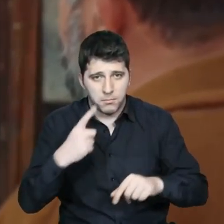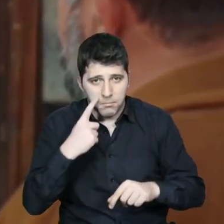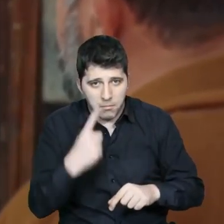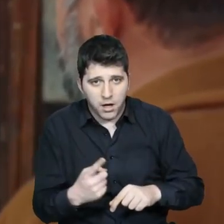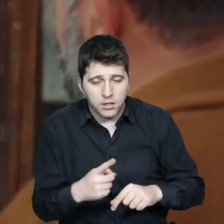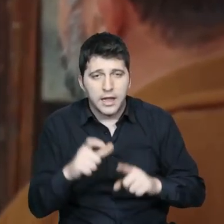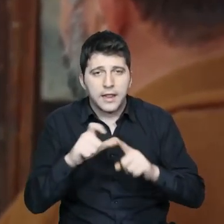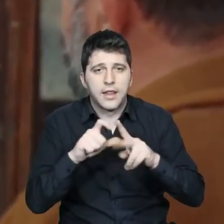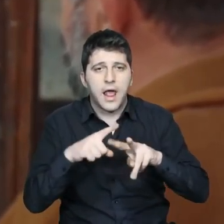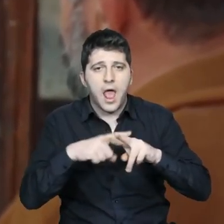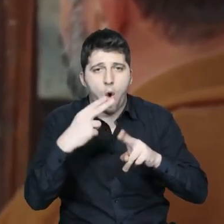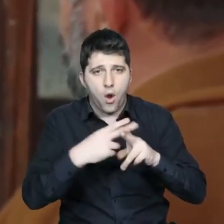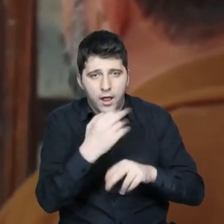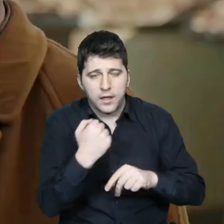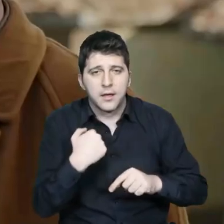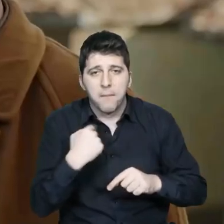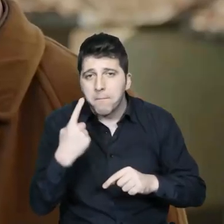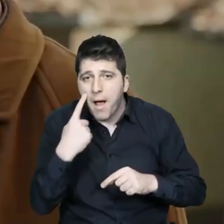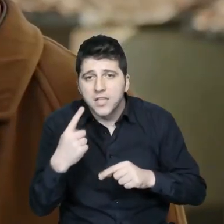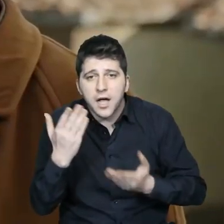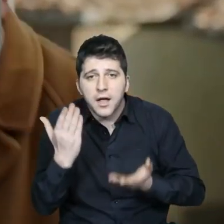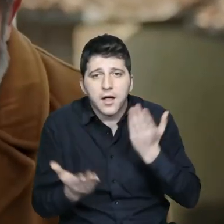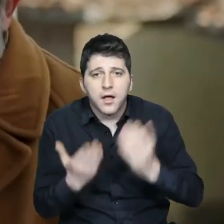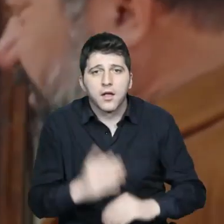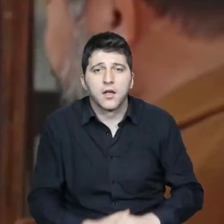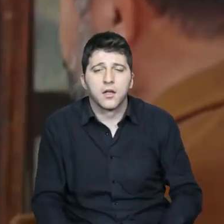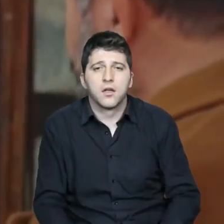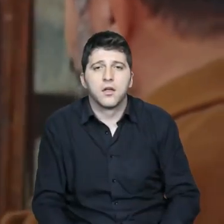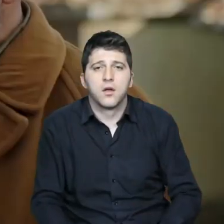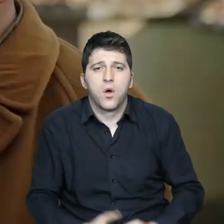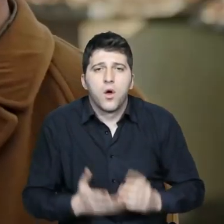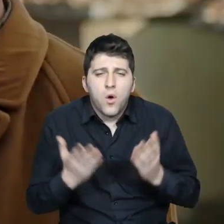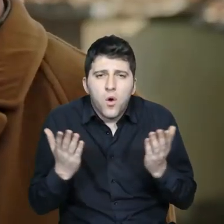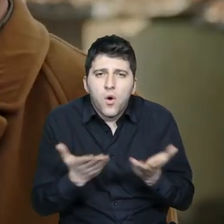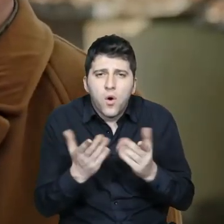Mezardan DNA örneği alıp benimkiyle karşılaştıracak. Umarak!